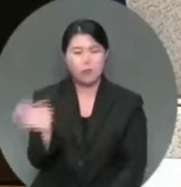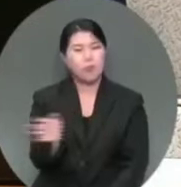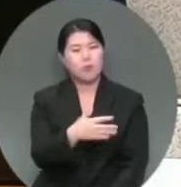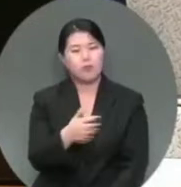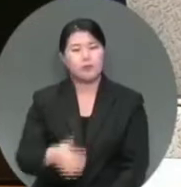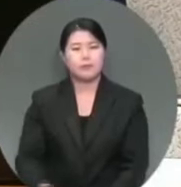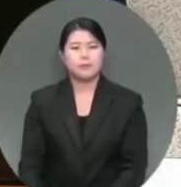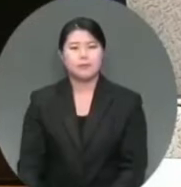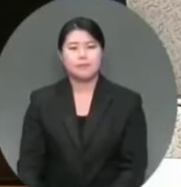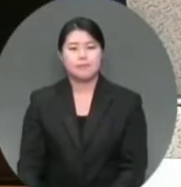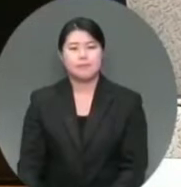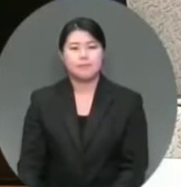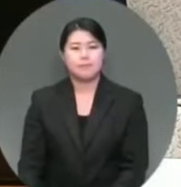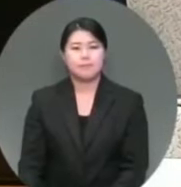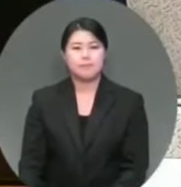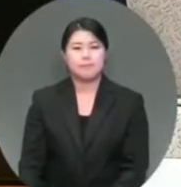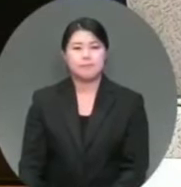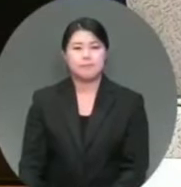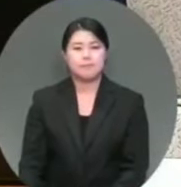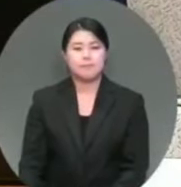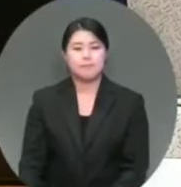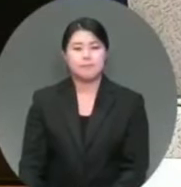물론 기재부가